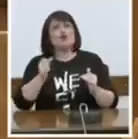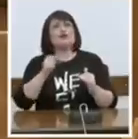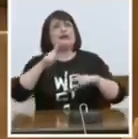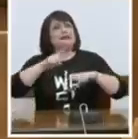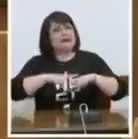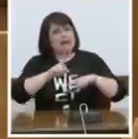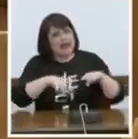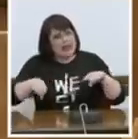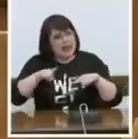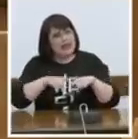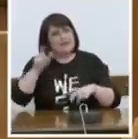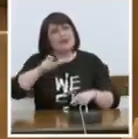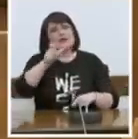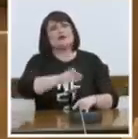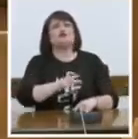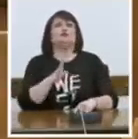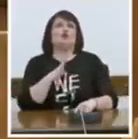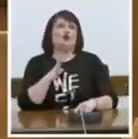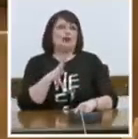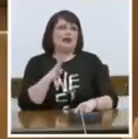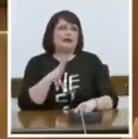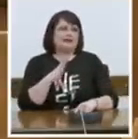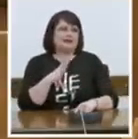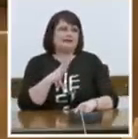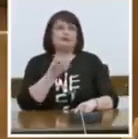τους πολίτες της που προδόθηκαν.